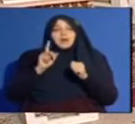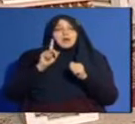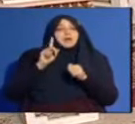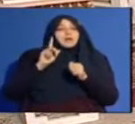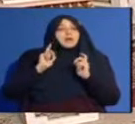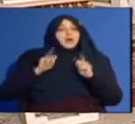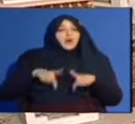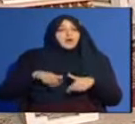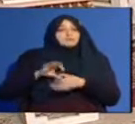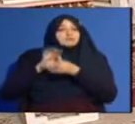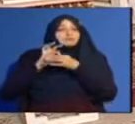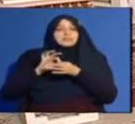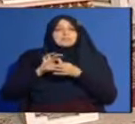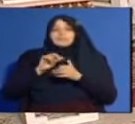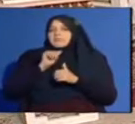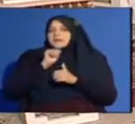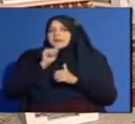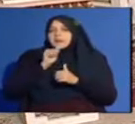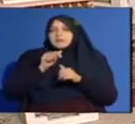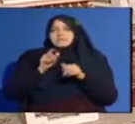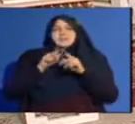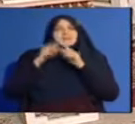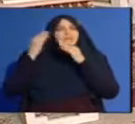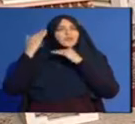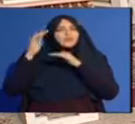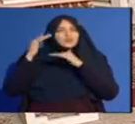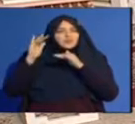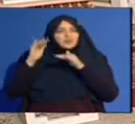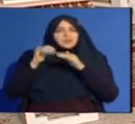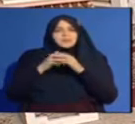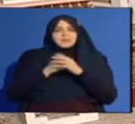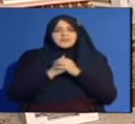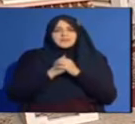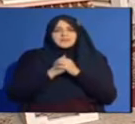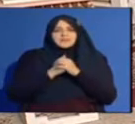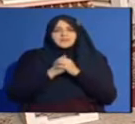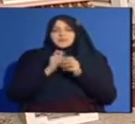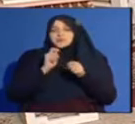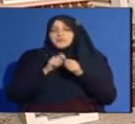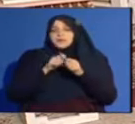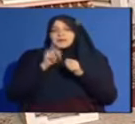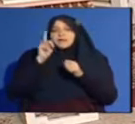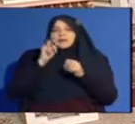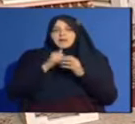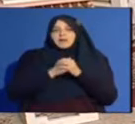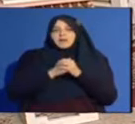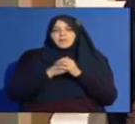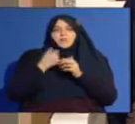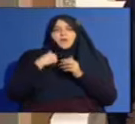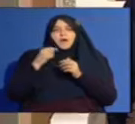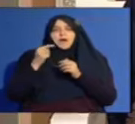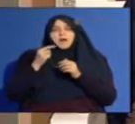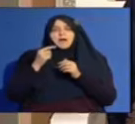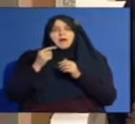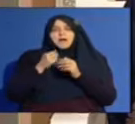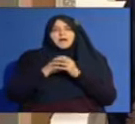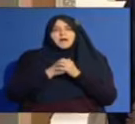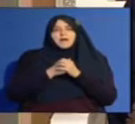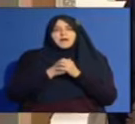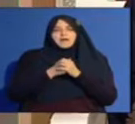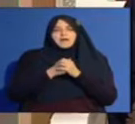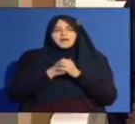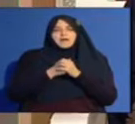هي فرنسا هنا ولا أي دولة غربية يعني أن سبحان الله ما هيش عدوة الدين الإسلامي، يعني